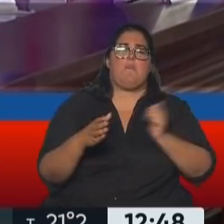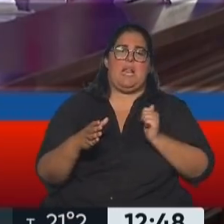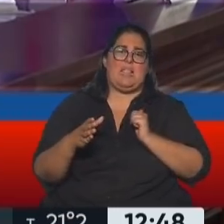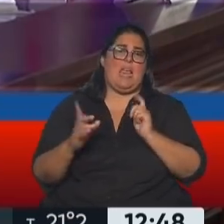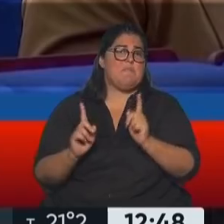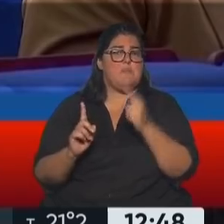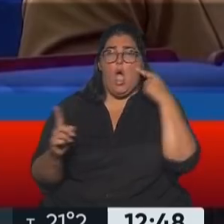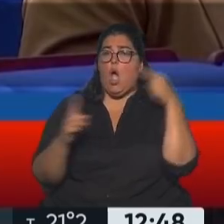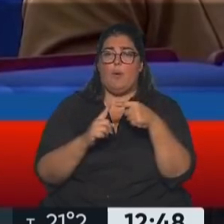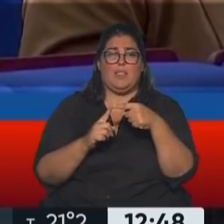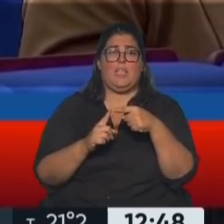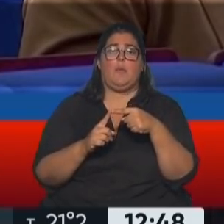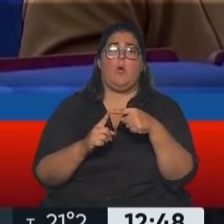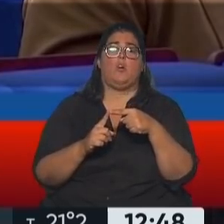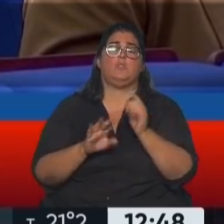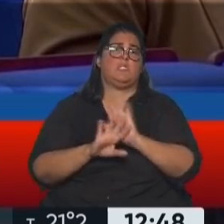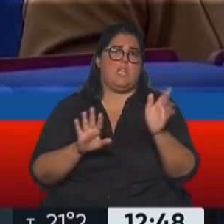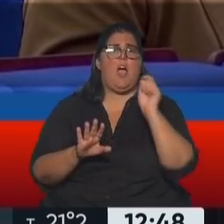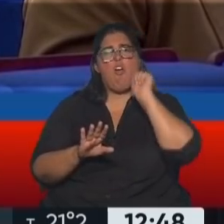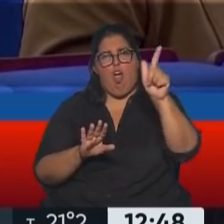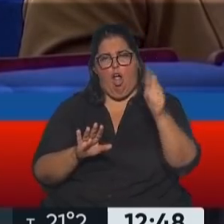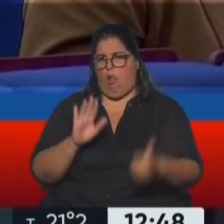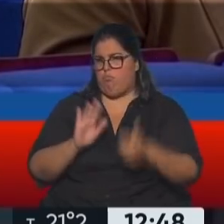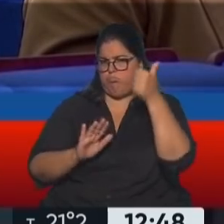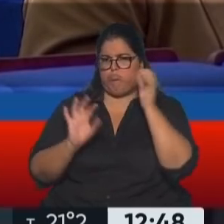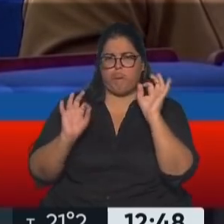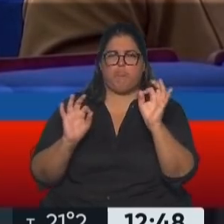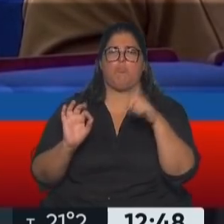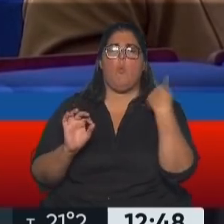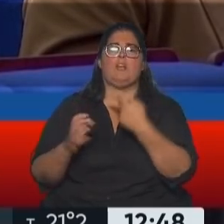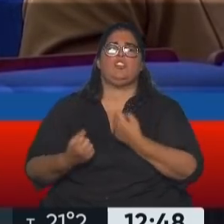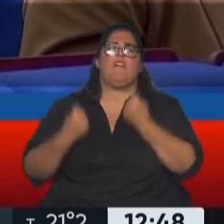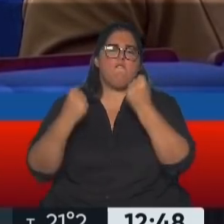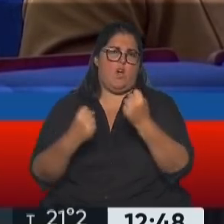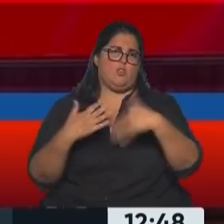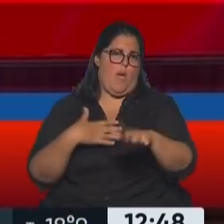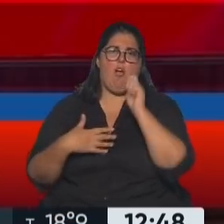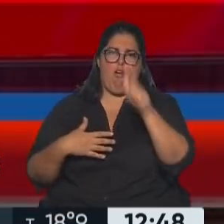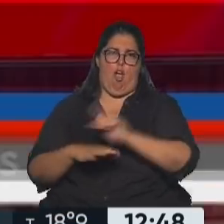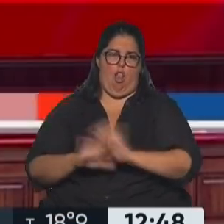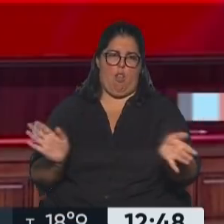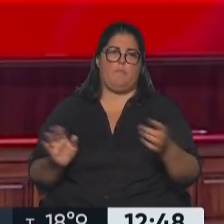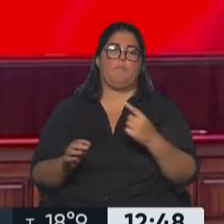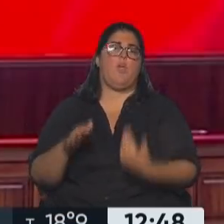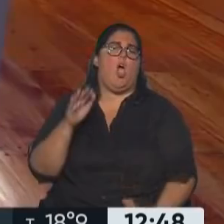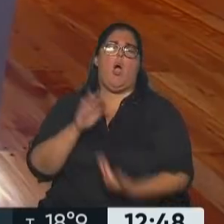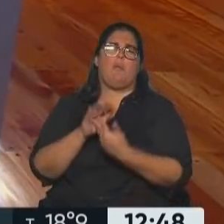успешно. Наши силы и средства будут концентрироваться на главном – полном освобождении